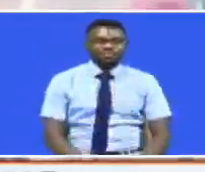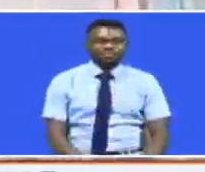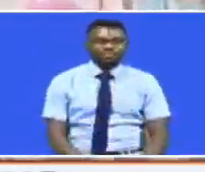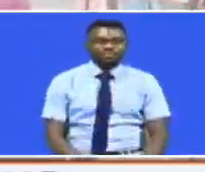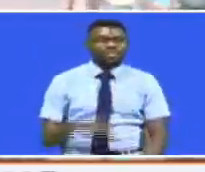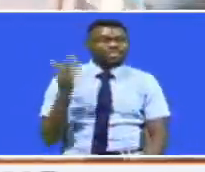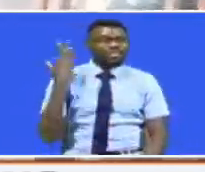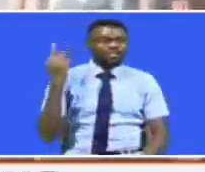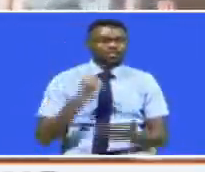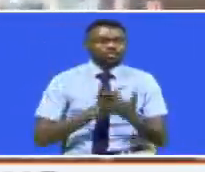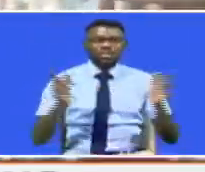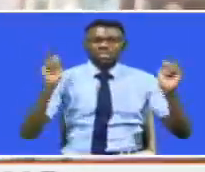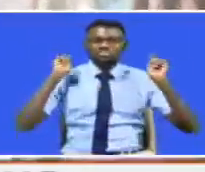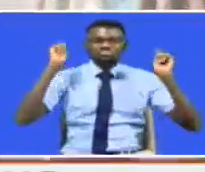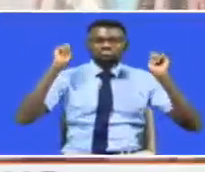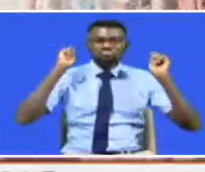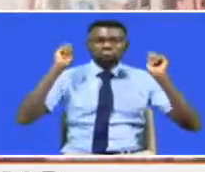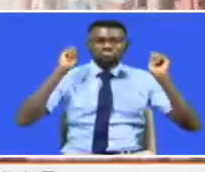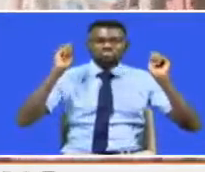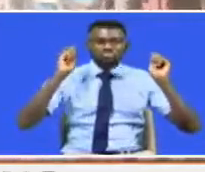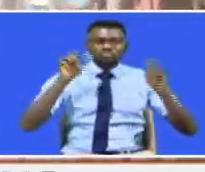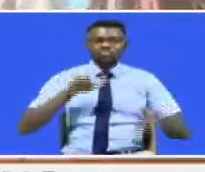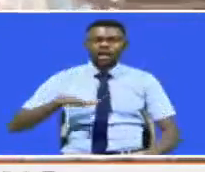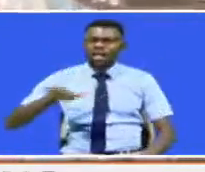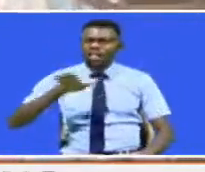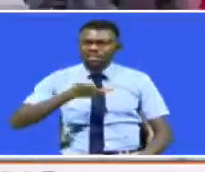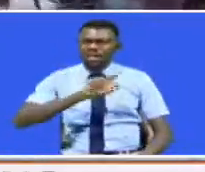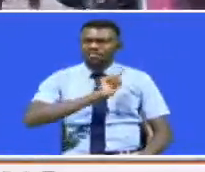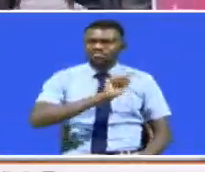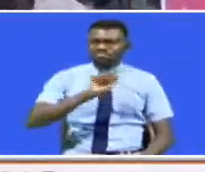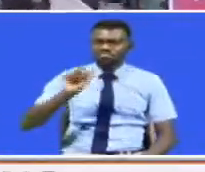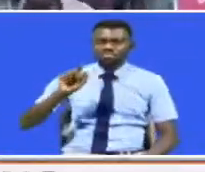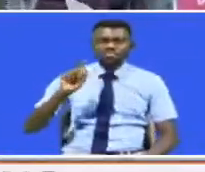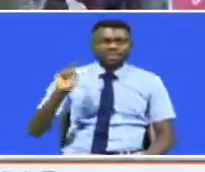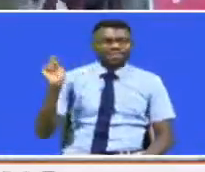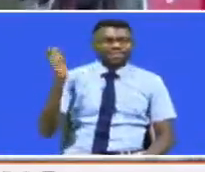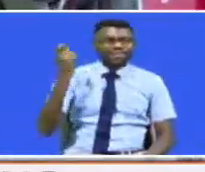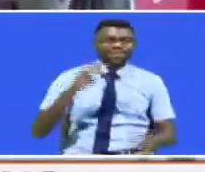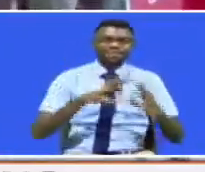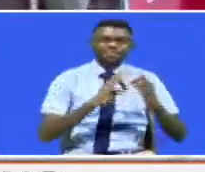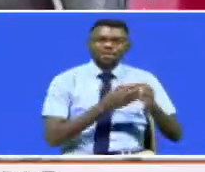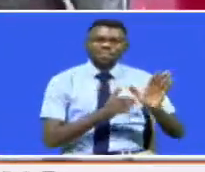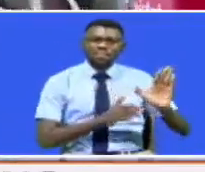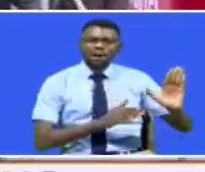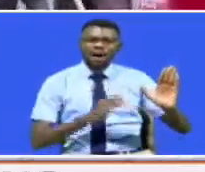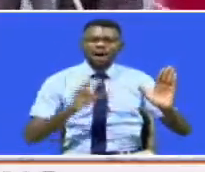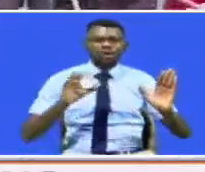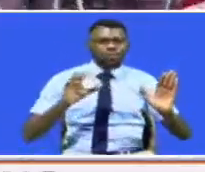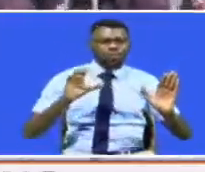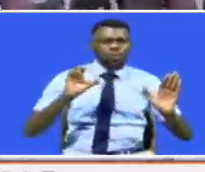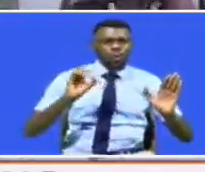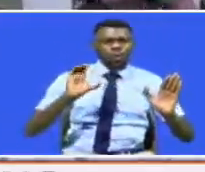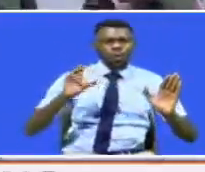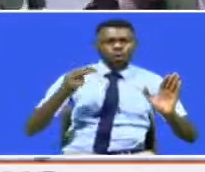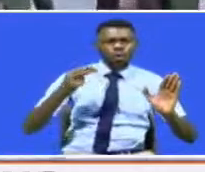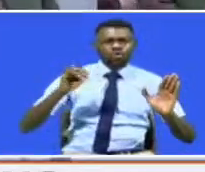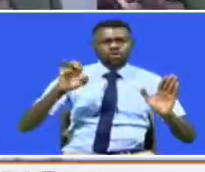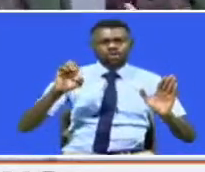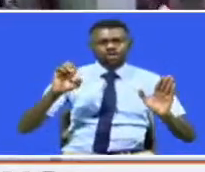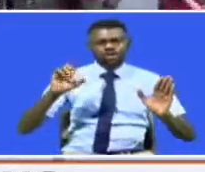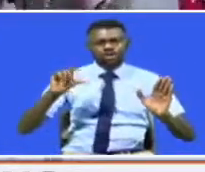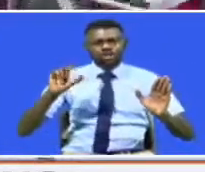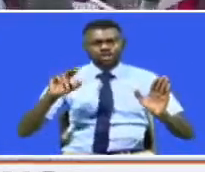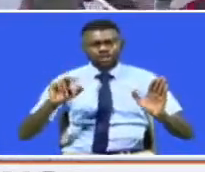Wiki moja baada ya maandamano kufanyika katika sehemu kadhaa za taifa, familia ya Fanuel Ocheng Okelo wa umri wa miaka 18 inalilia